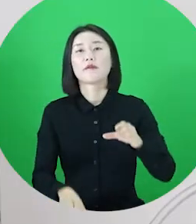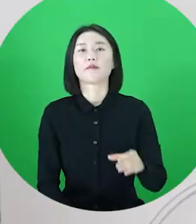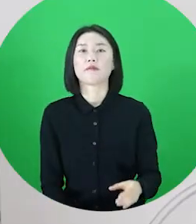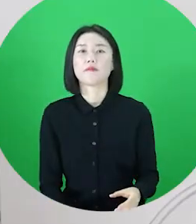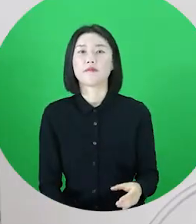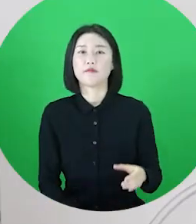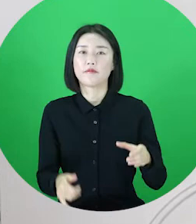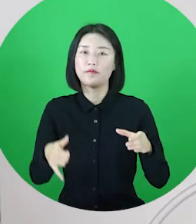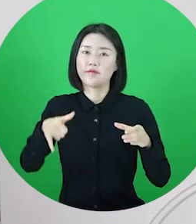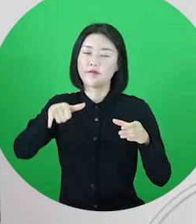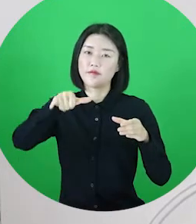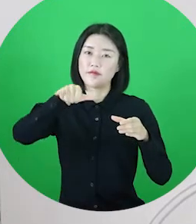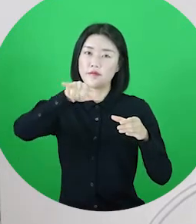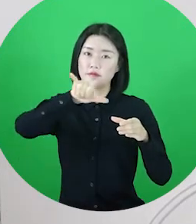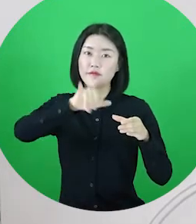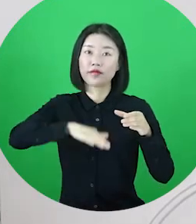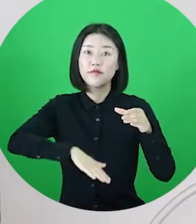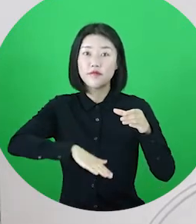1컵,